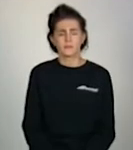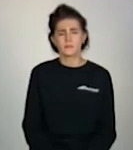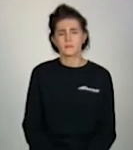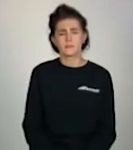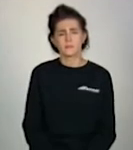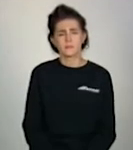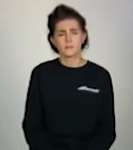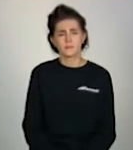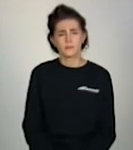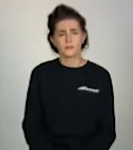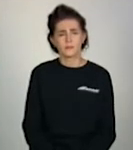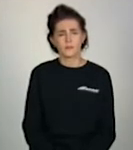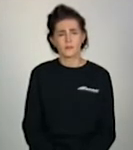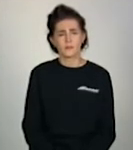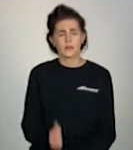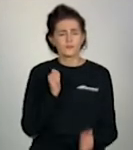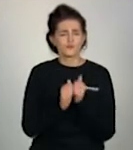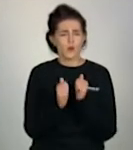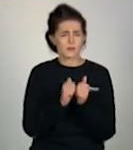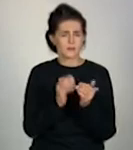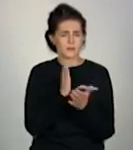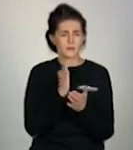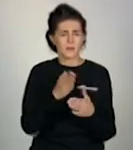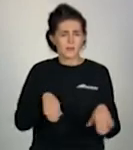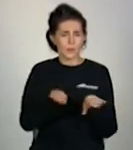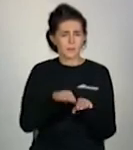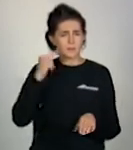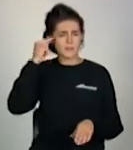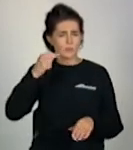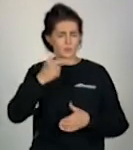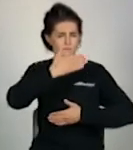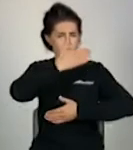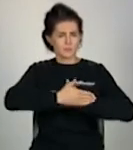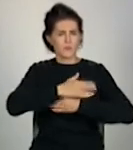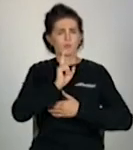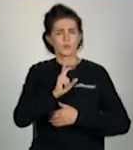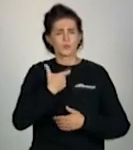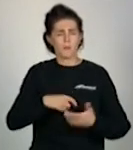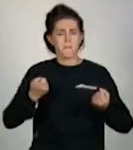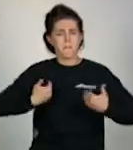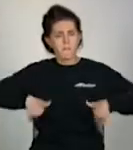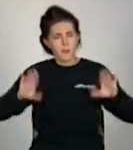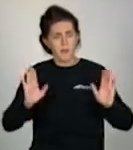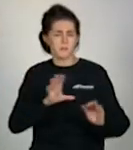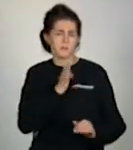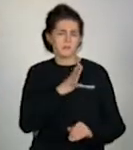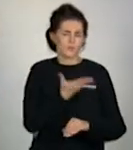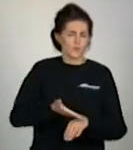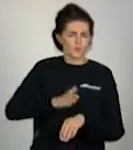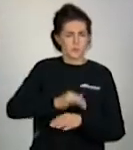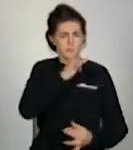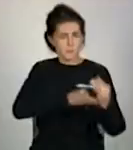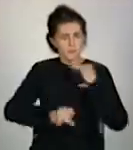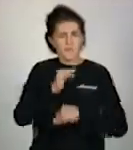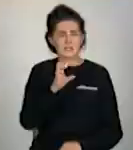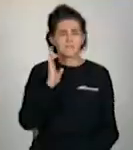є психологічний такий бар'єр для осіб, особливо, які вже зневірилися в пошуку роботи. А дарма. Саме розмова